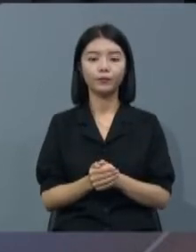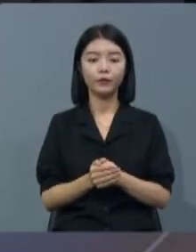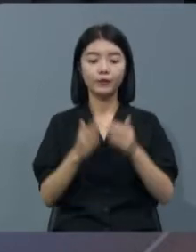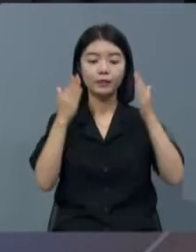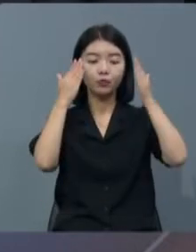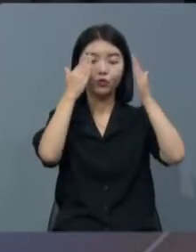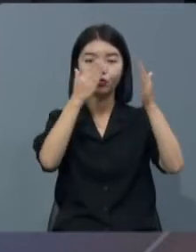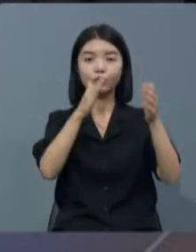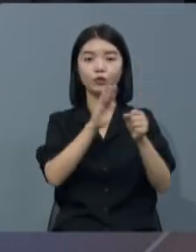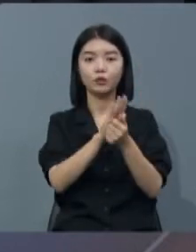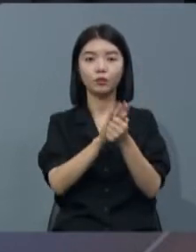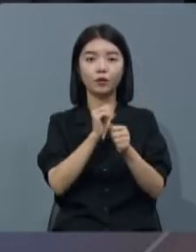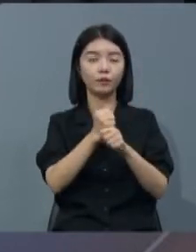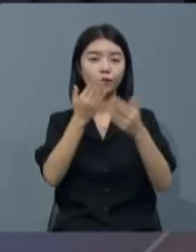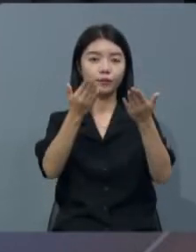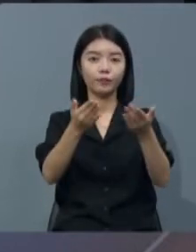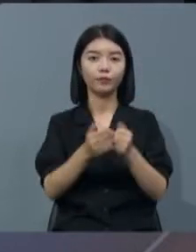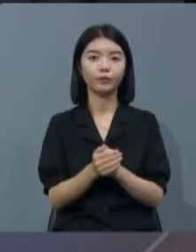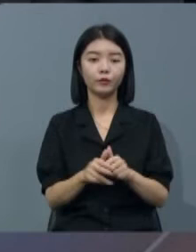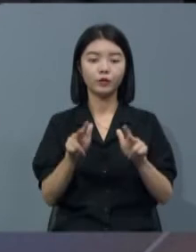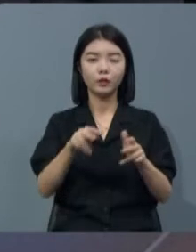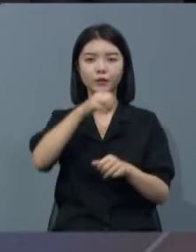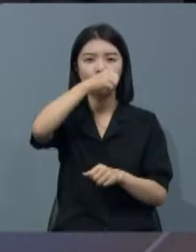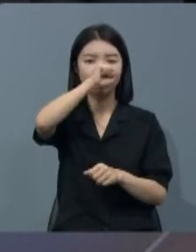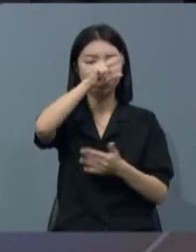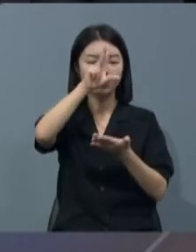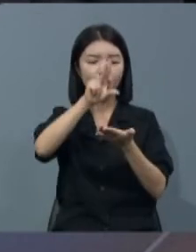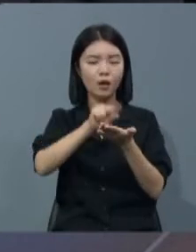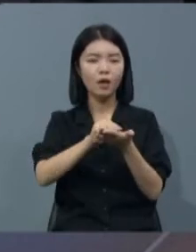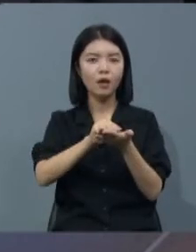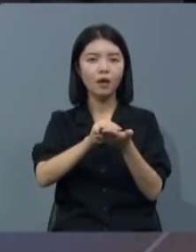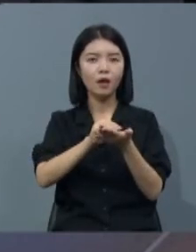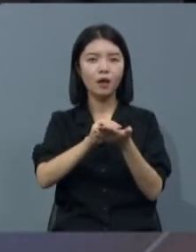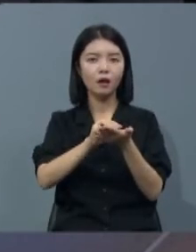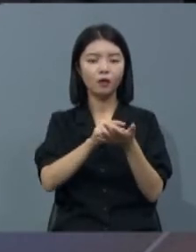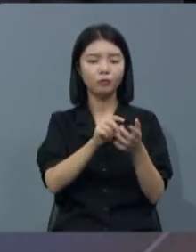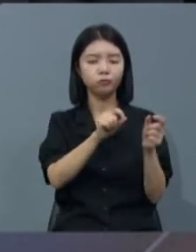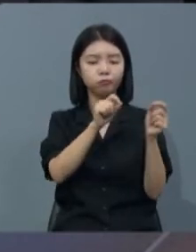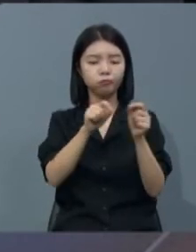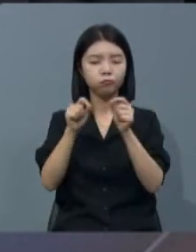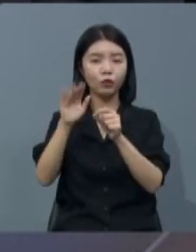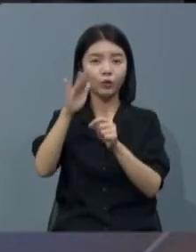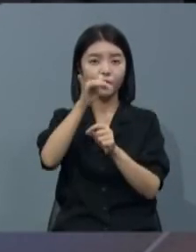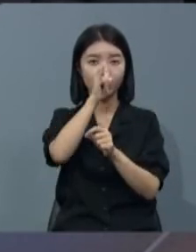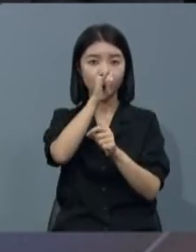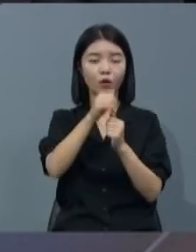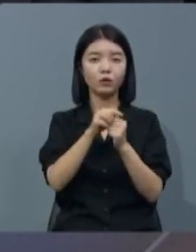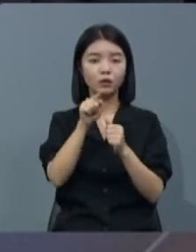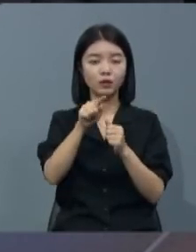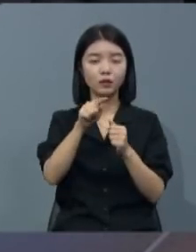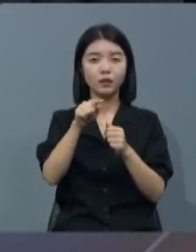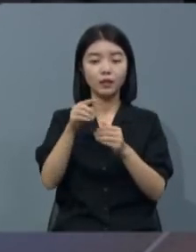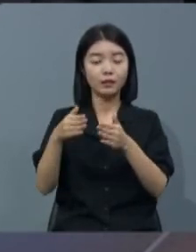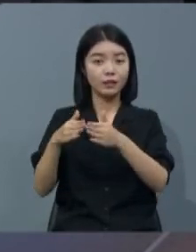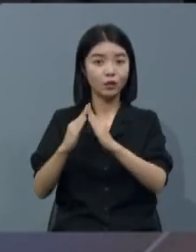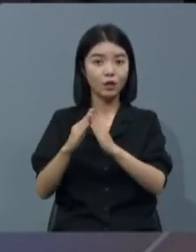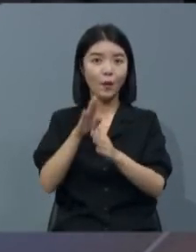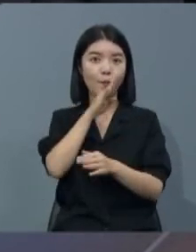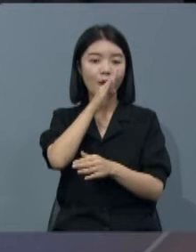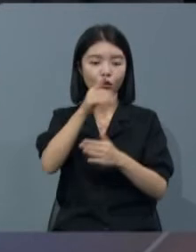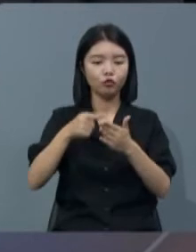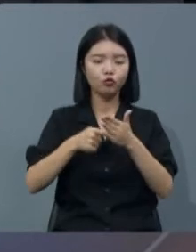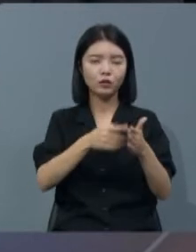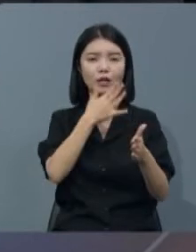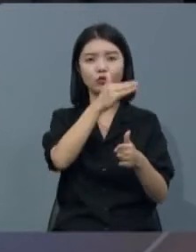집중 지원하겠습니다. 현재 예산 문제로 차질을 빚고 있는 순환자원 혁신 클러스터 조성을 즉각 추진될